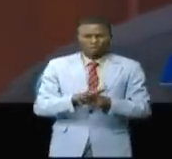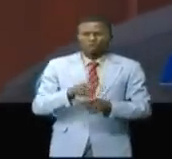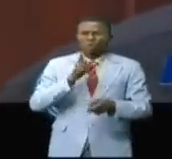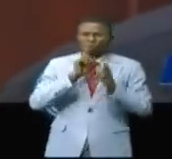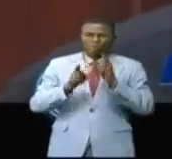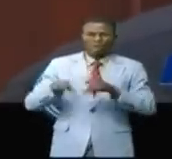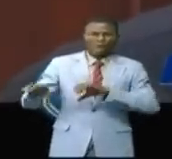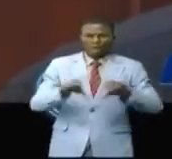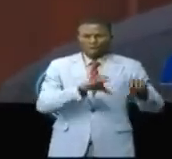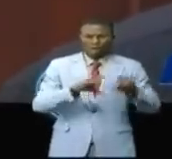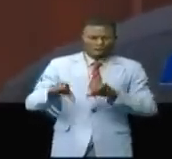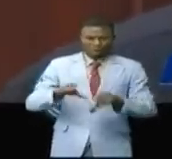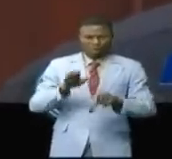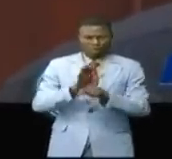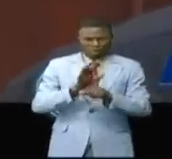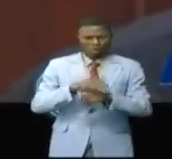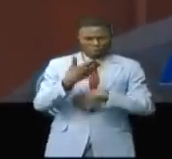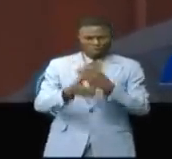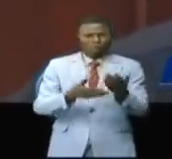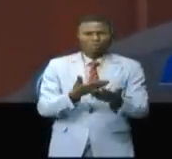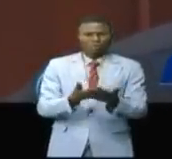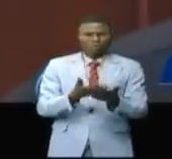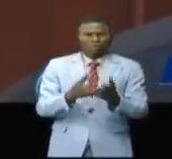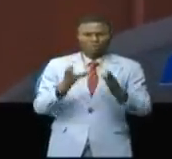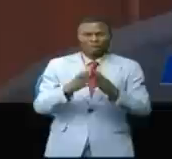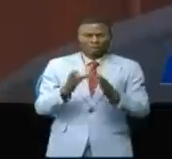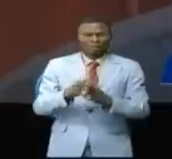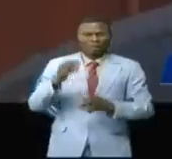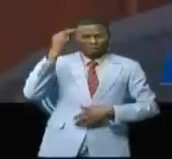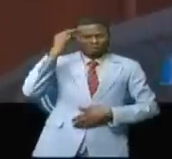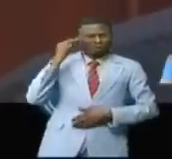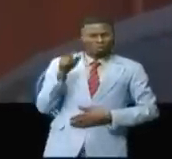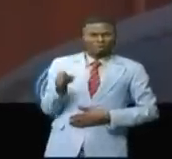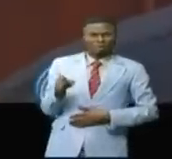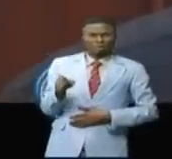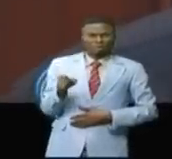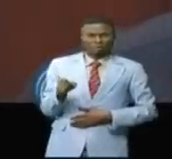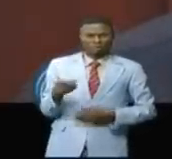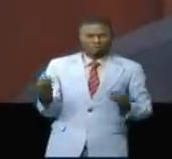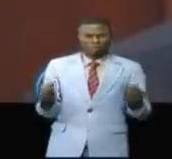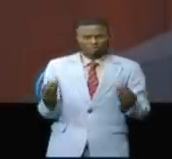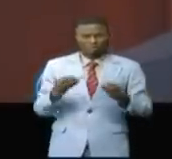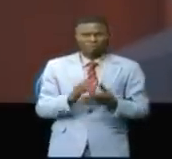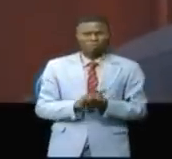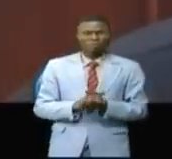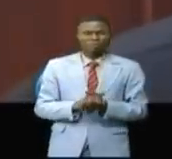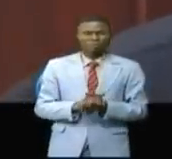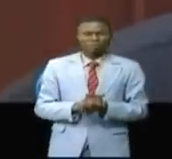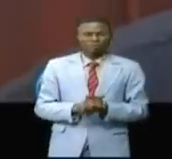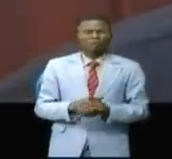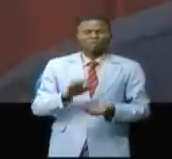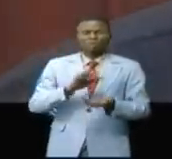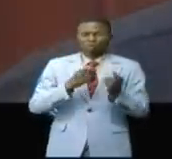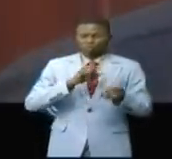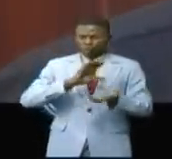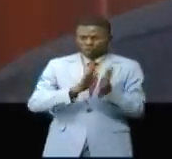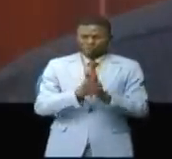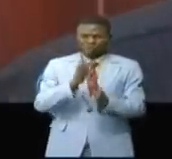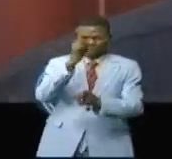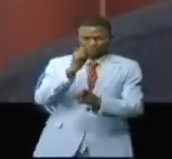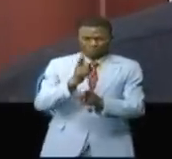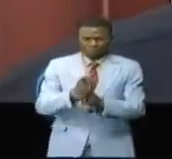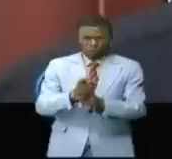les actions qui sont en train d'être swissair pour le vendre pas mis en